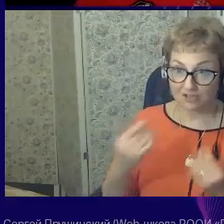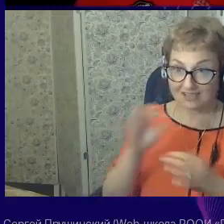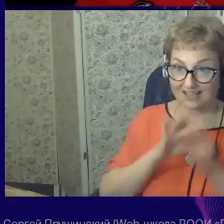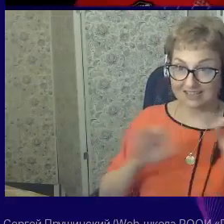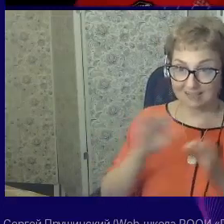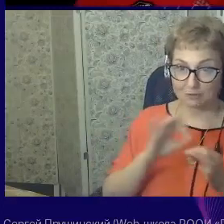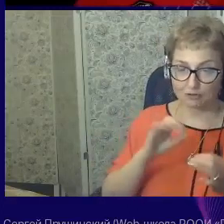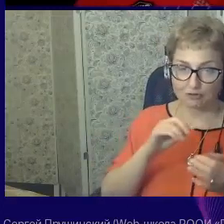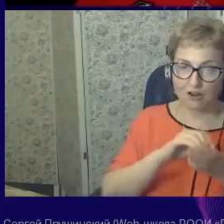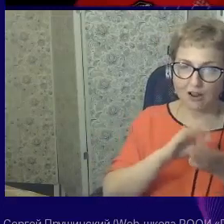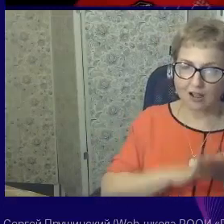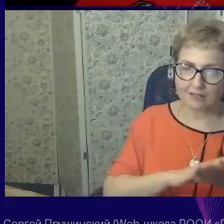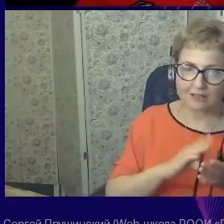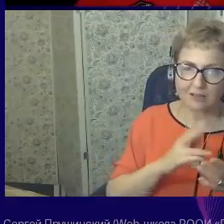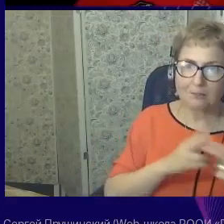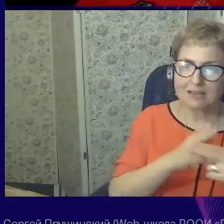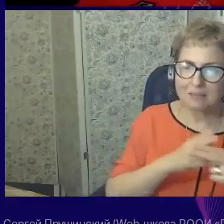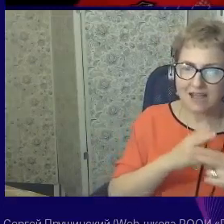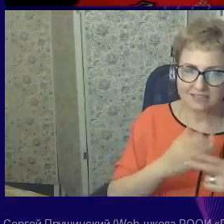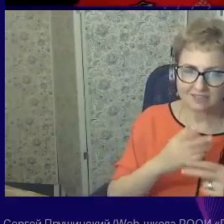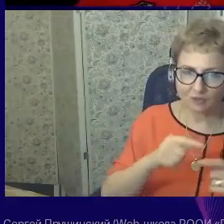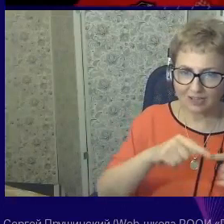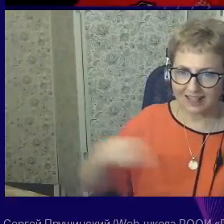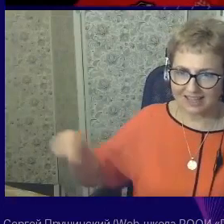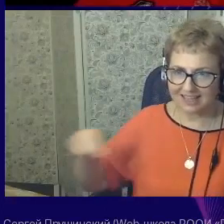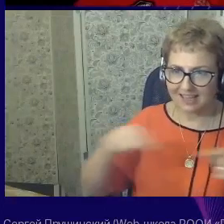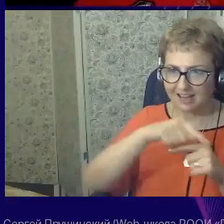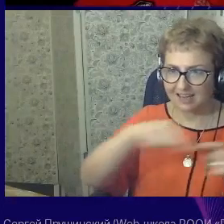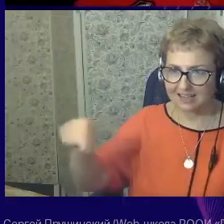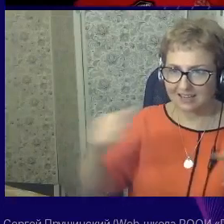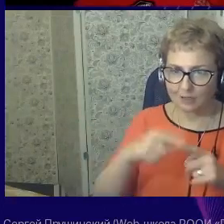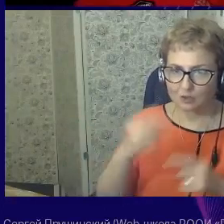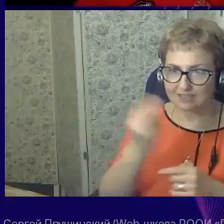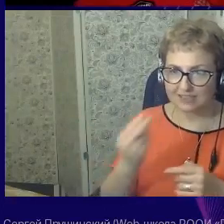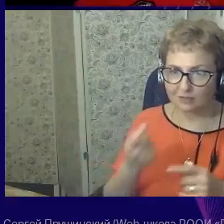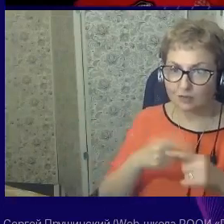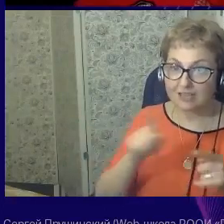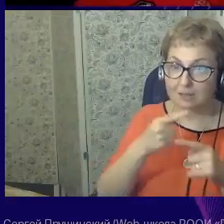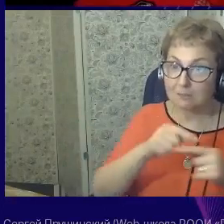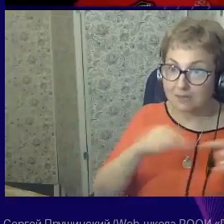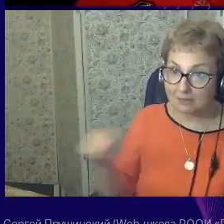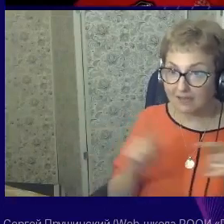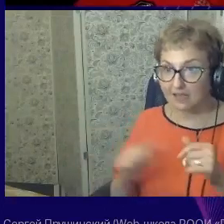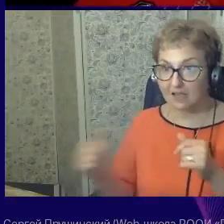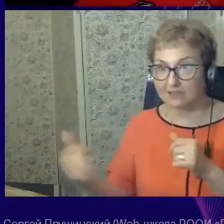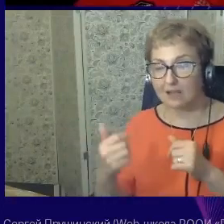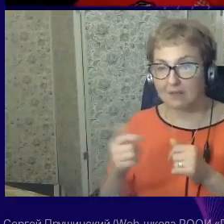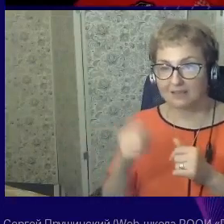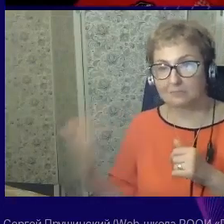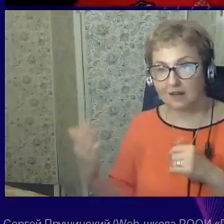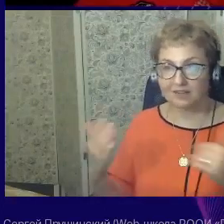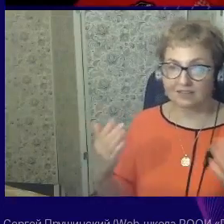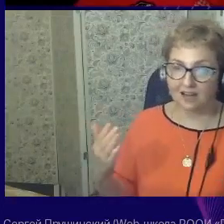еще обозначаем препятствия, вот в виде этих линий, которые нарисованы, и эти препятствия надо обходить либо справа, либо